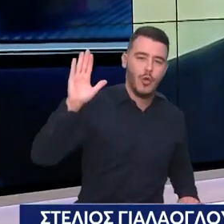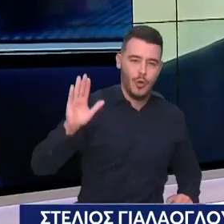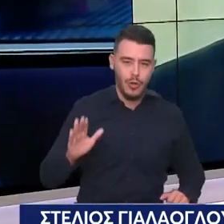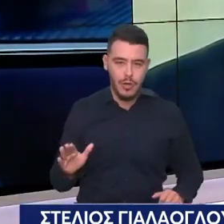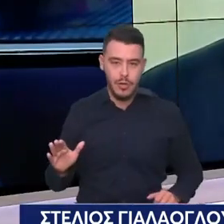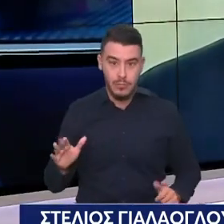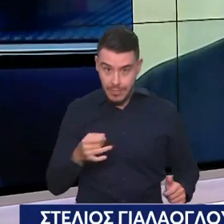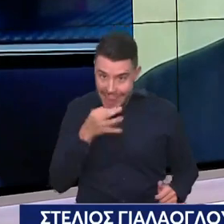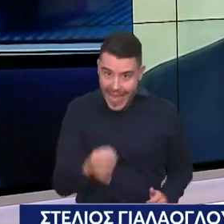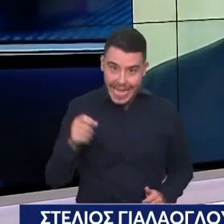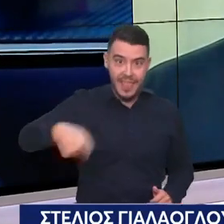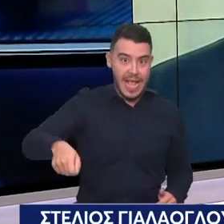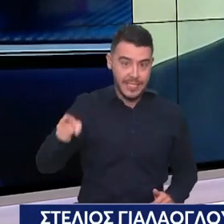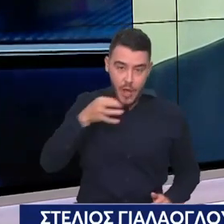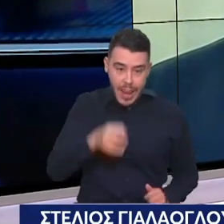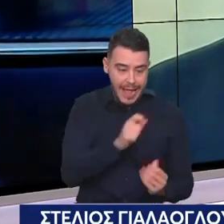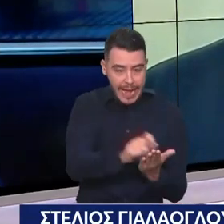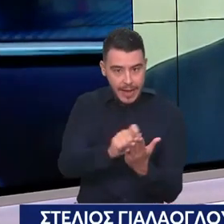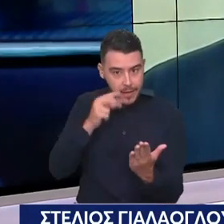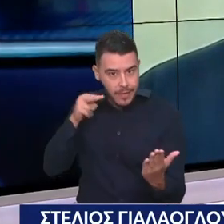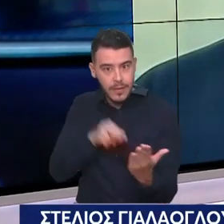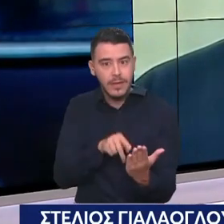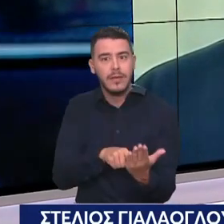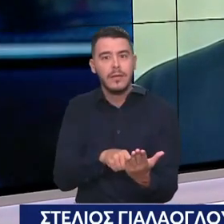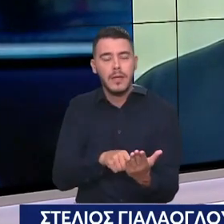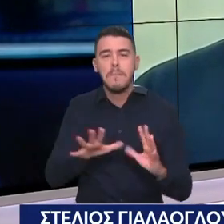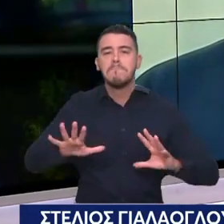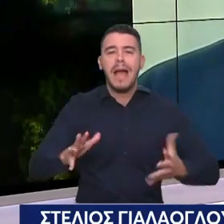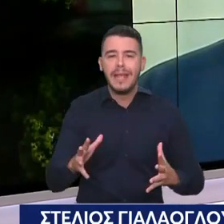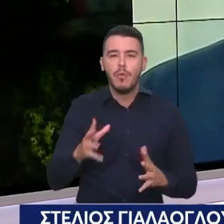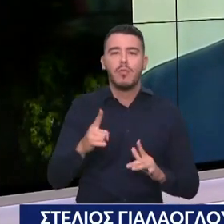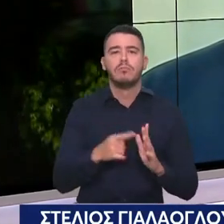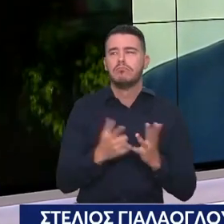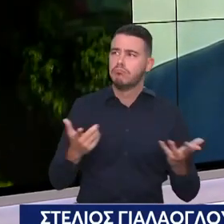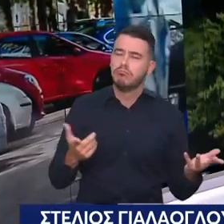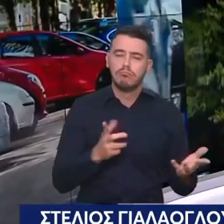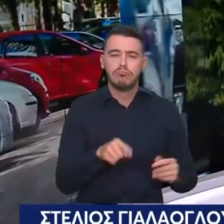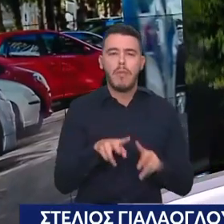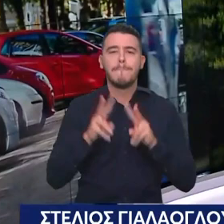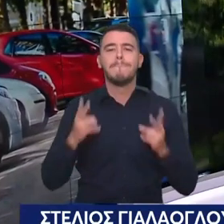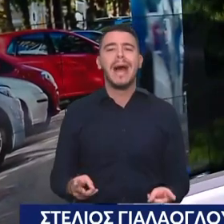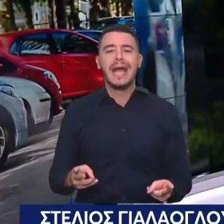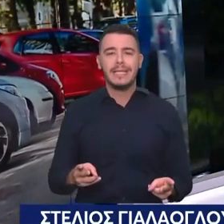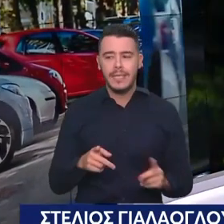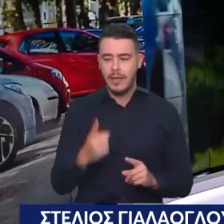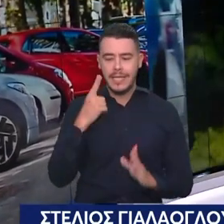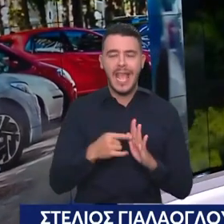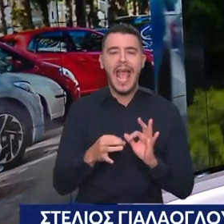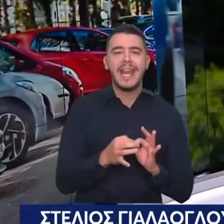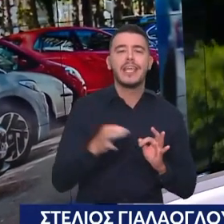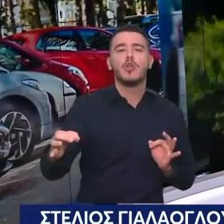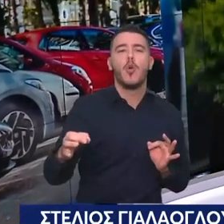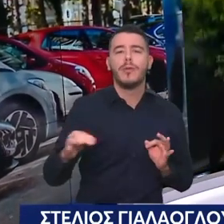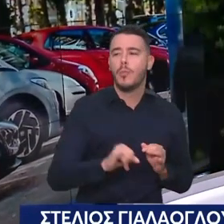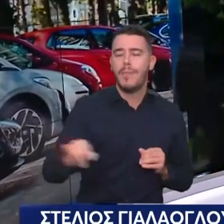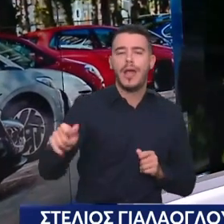το πάρκαρε λοιπόν στο κατάστημά του, το οποίο απήχε 1,000 μέτρα περίπου από τον οικισμό και ήταν σε χώρο ο οποίος δεν ήταν